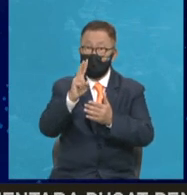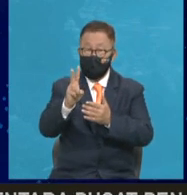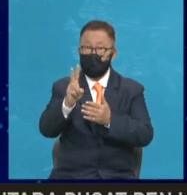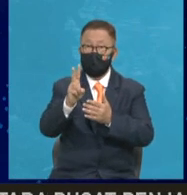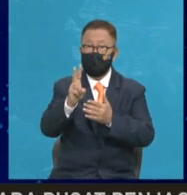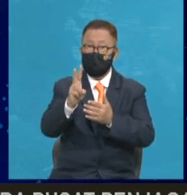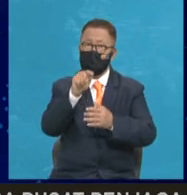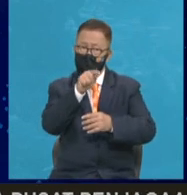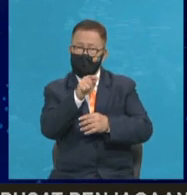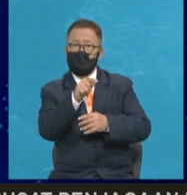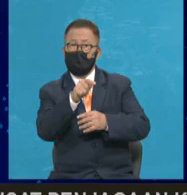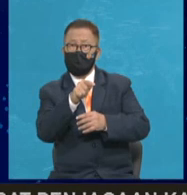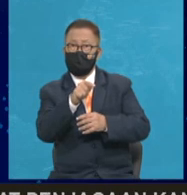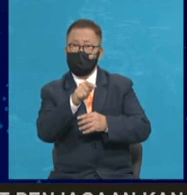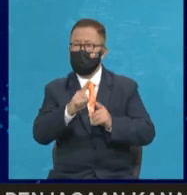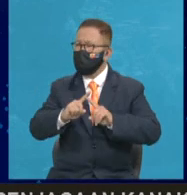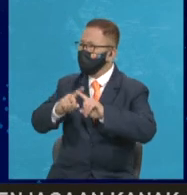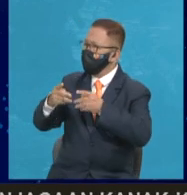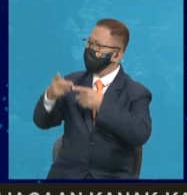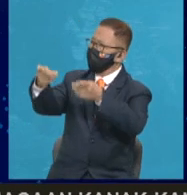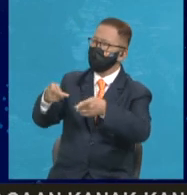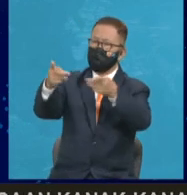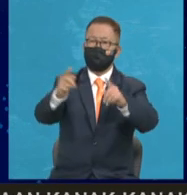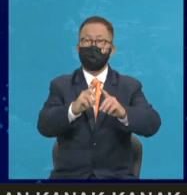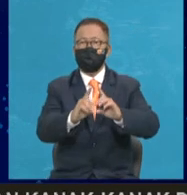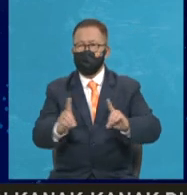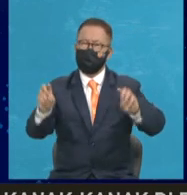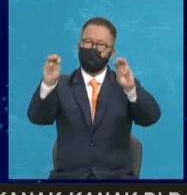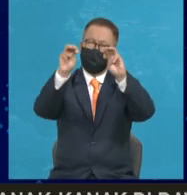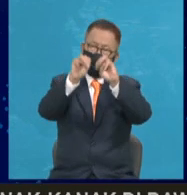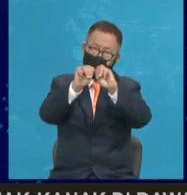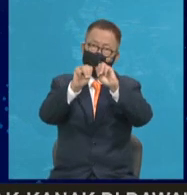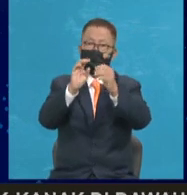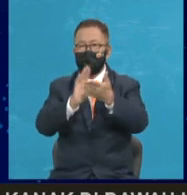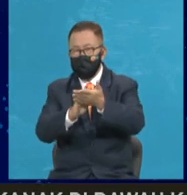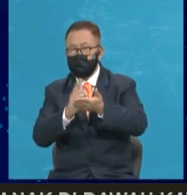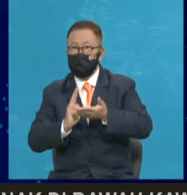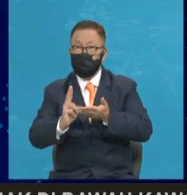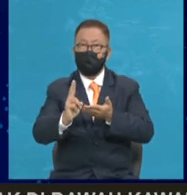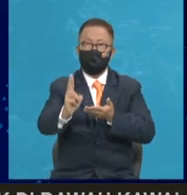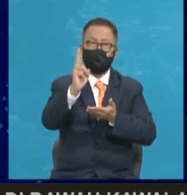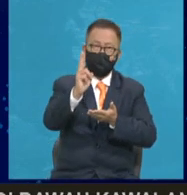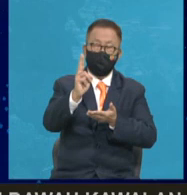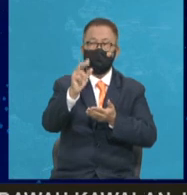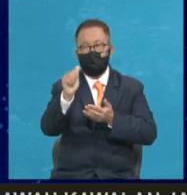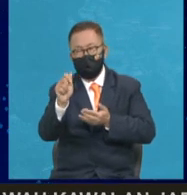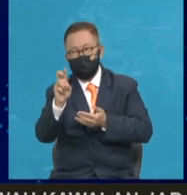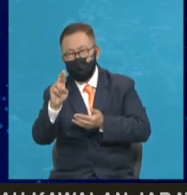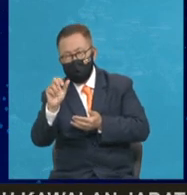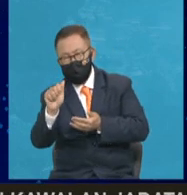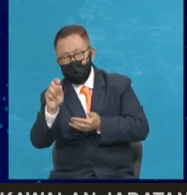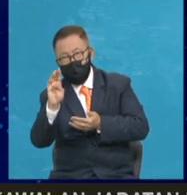mushaf tersebut mudah dialihkan kepada masjid-masjid surau-surau ibadah sekolah-sekolah agama sekolah-sekolah Arab